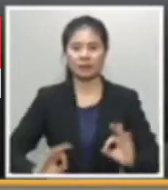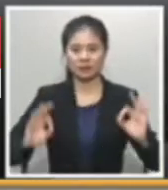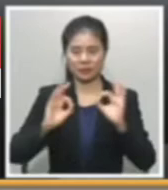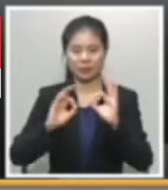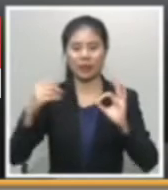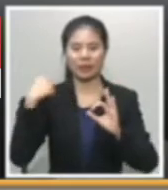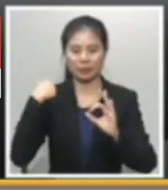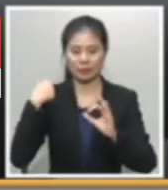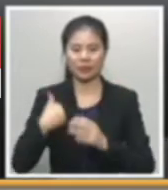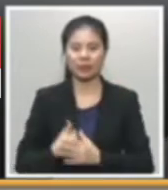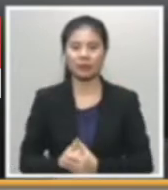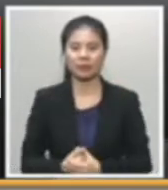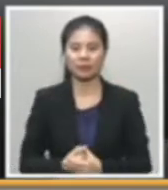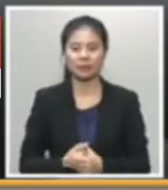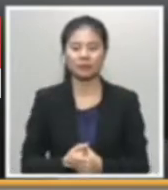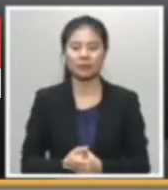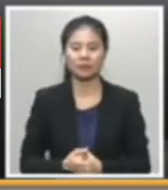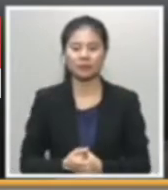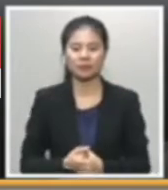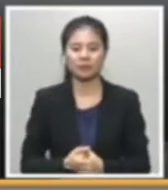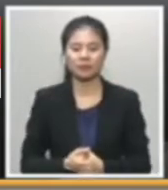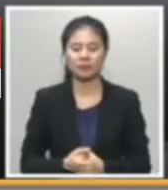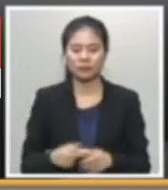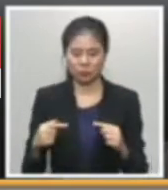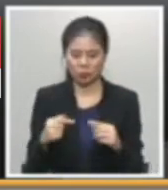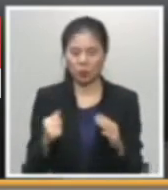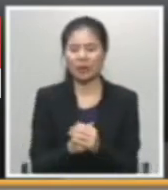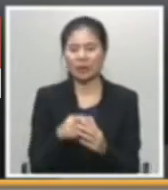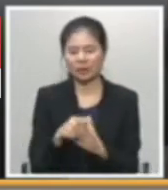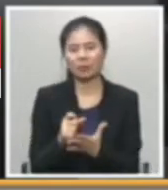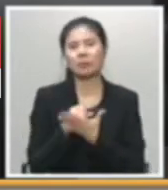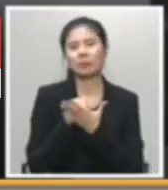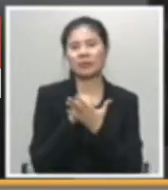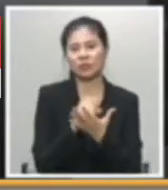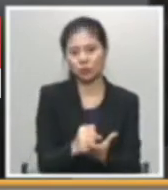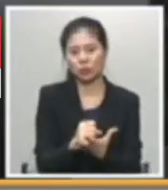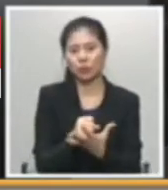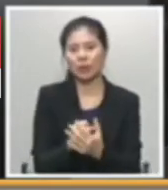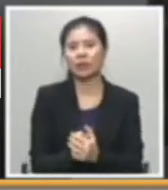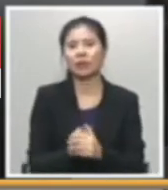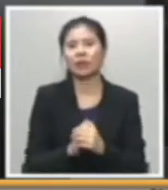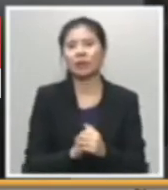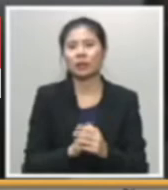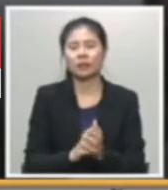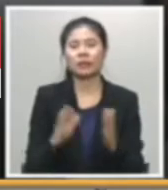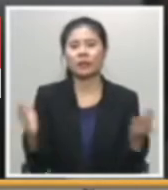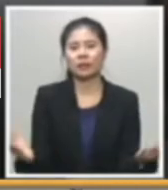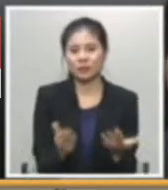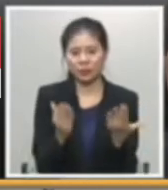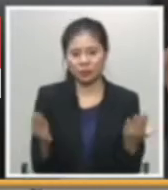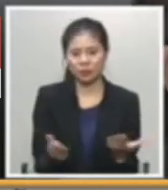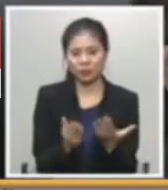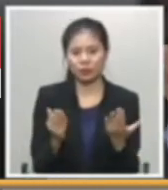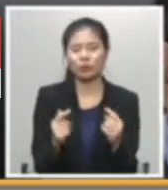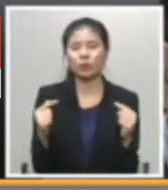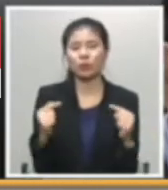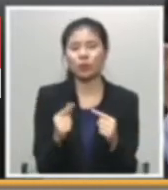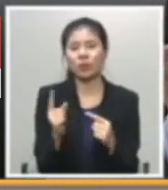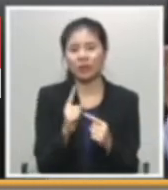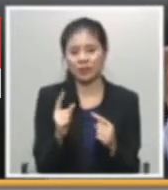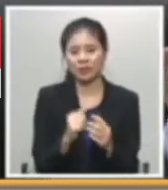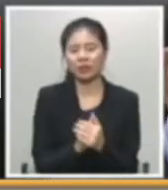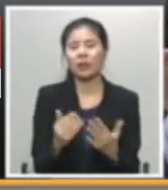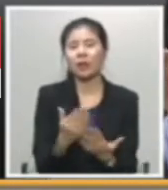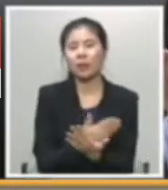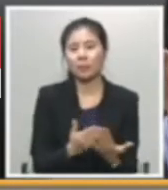างยิ่งในฐานะที่เป็นฟันเฟืองตัวสำคัญของรัฐบาลที่จะต้องนำไปพิจารณ